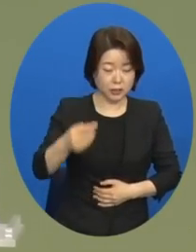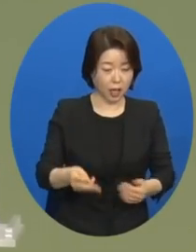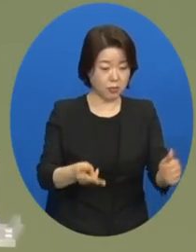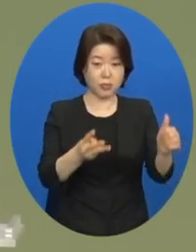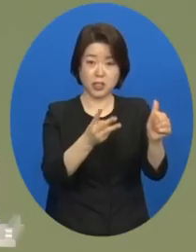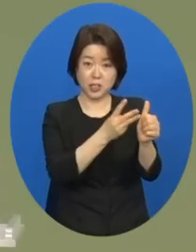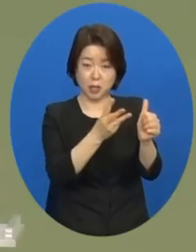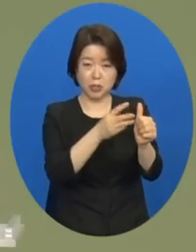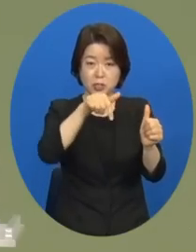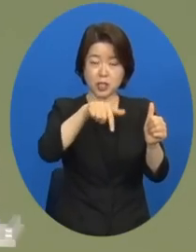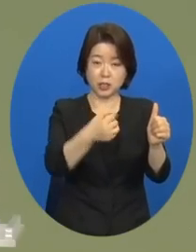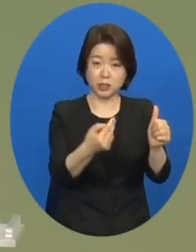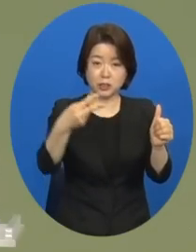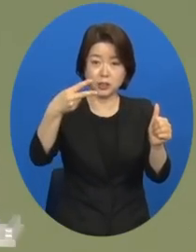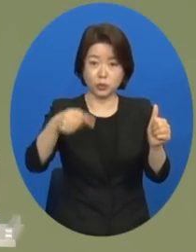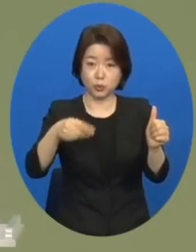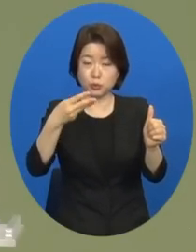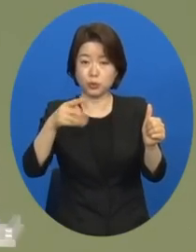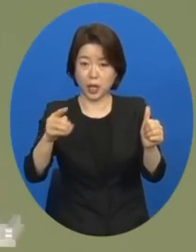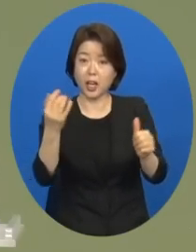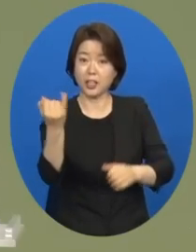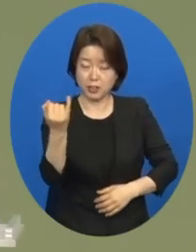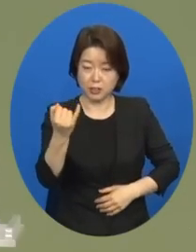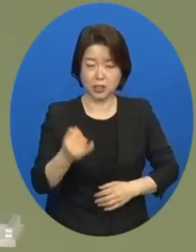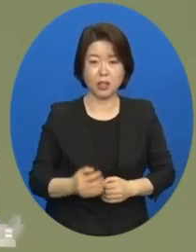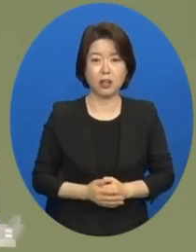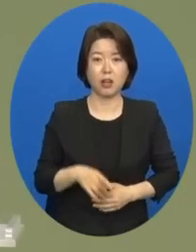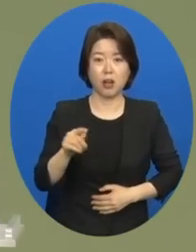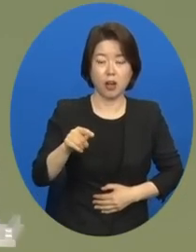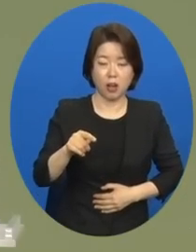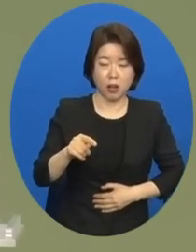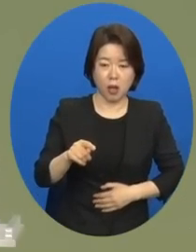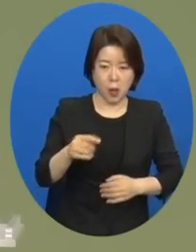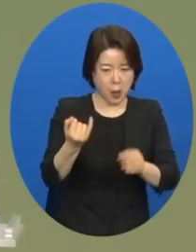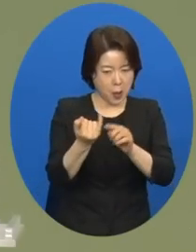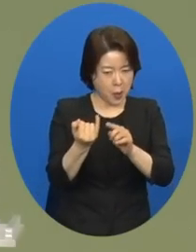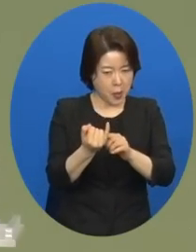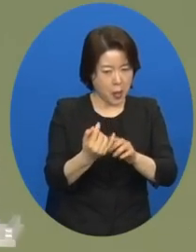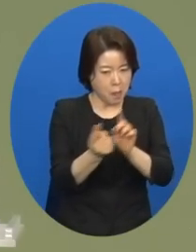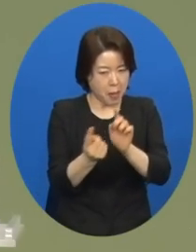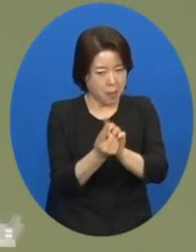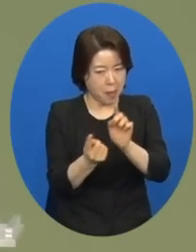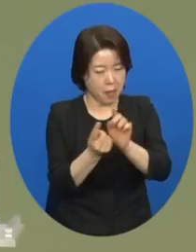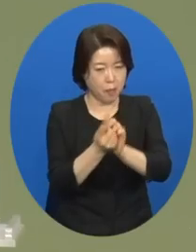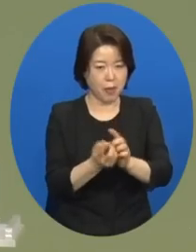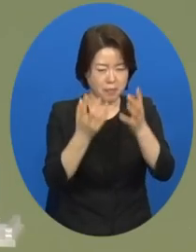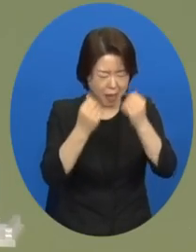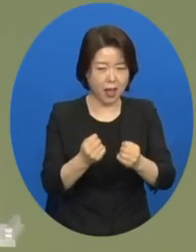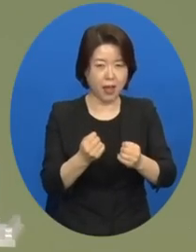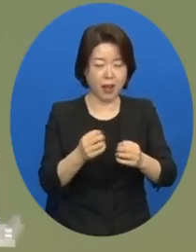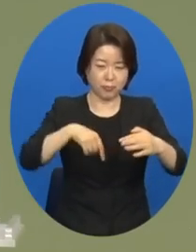보면 그들에게는 그냥 문지방이 닳도록 드나들었던 거 같아요